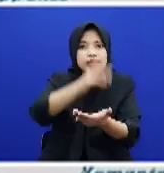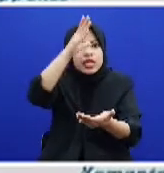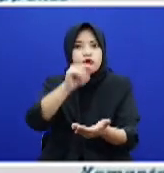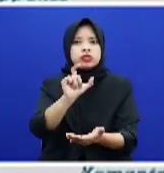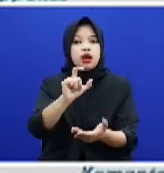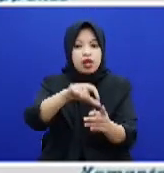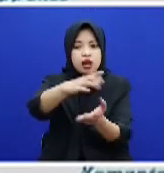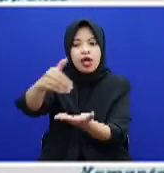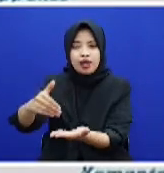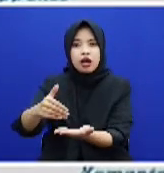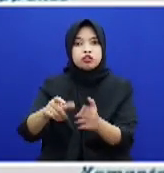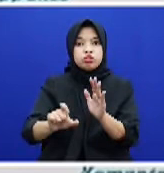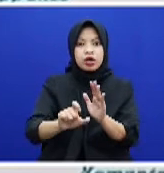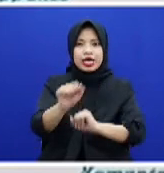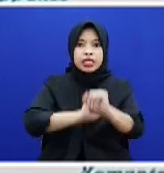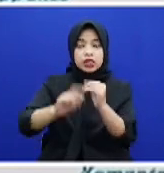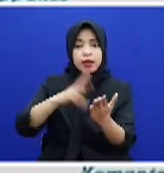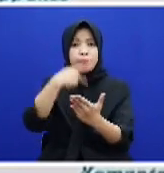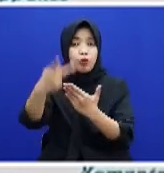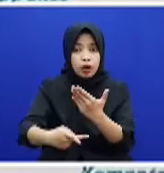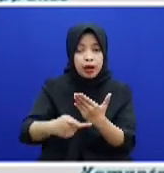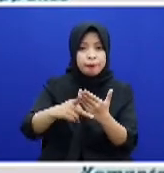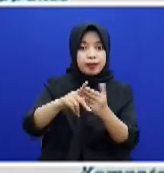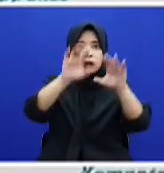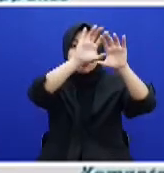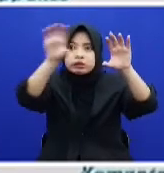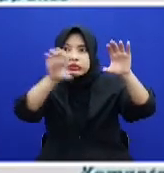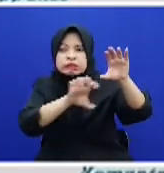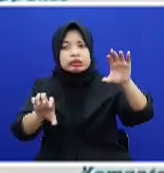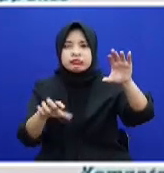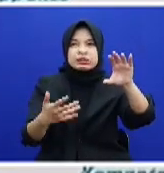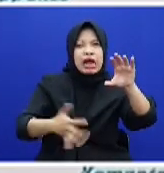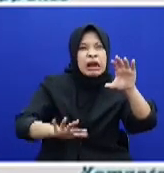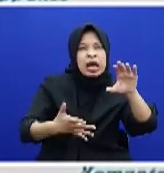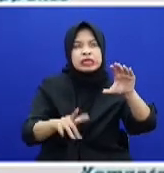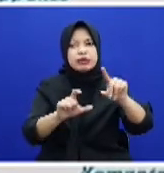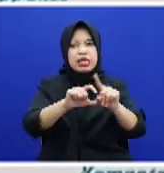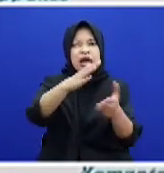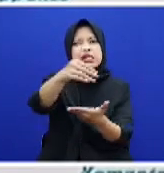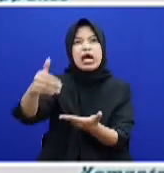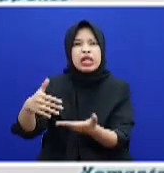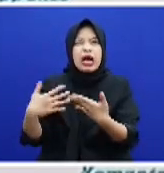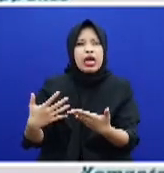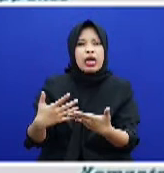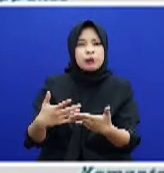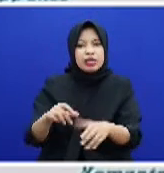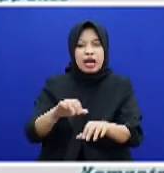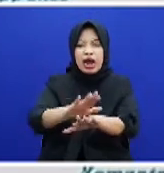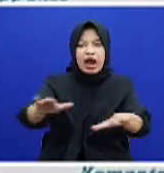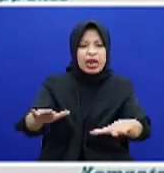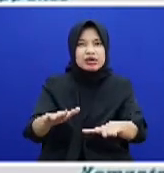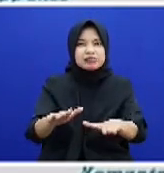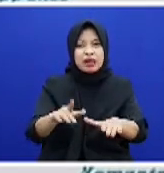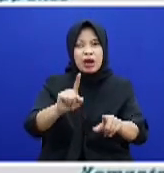berbagai program-program kegiatan yang sudah dilakukan ini seringkali kita pada spesifik pada anak-anak tertentu. Nah ini yang harus